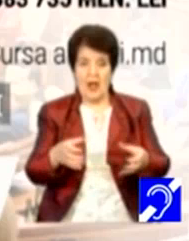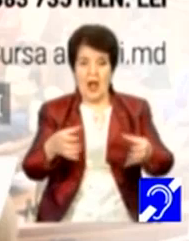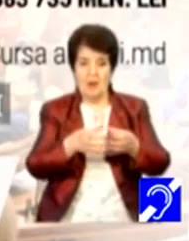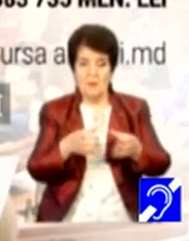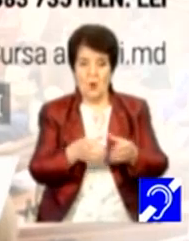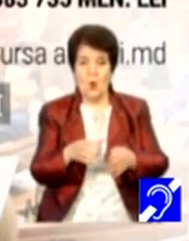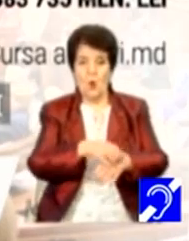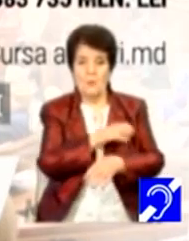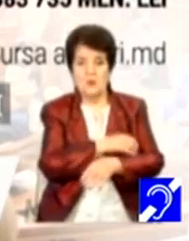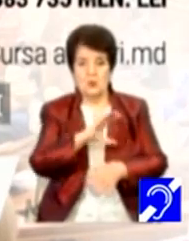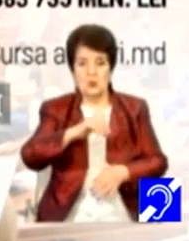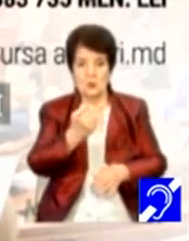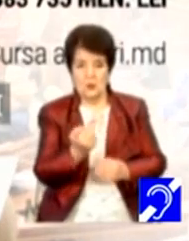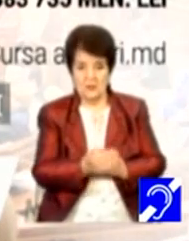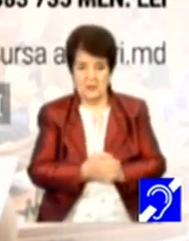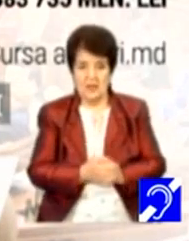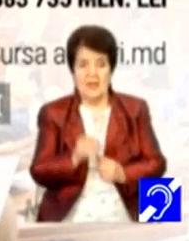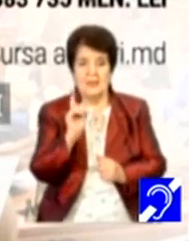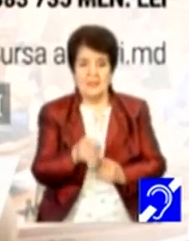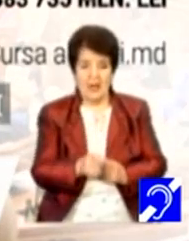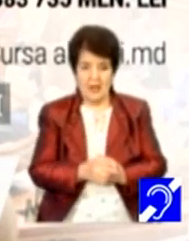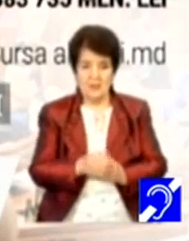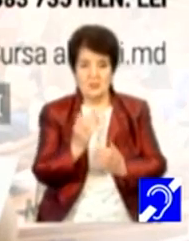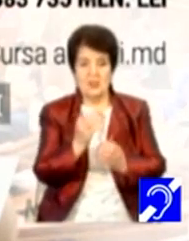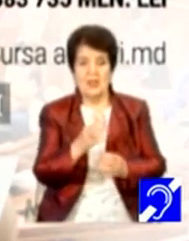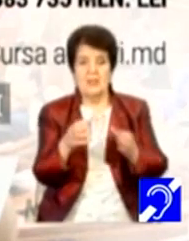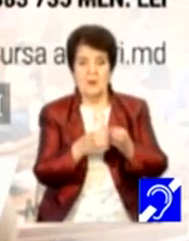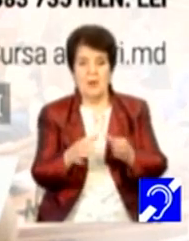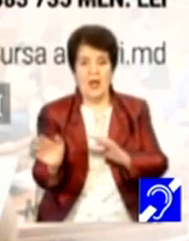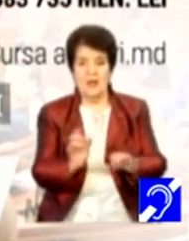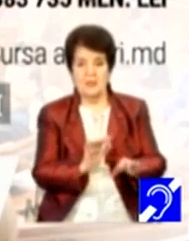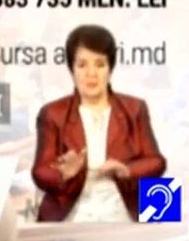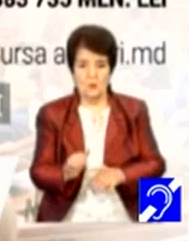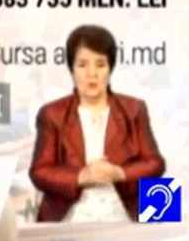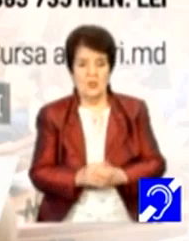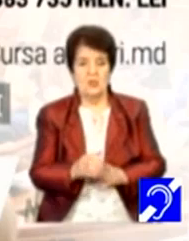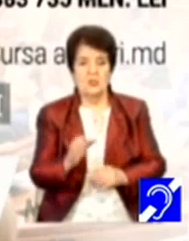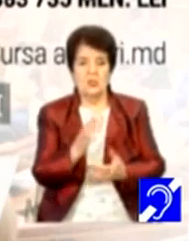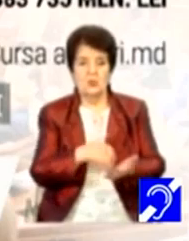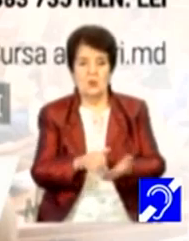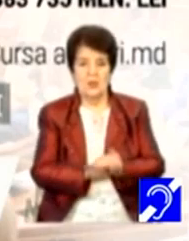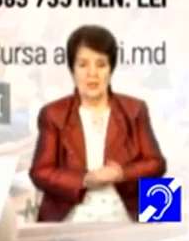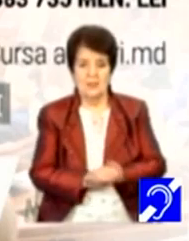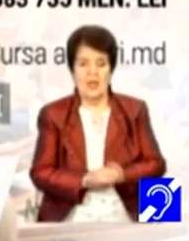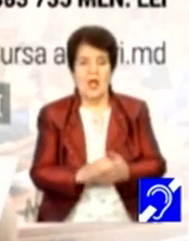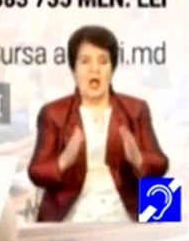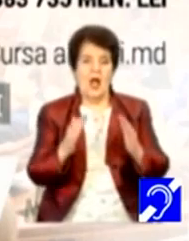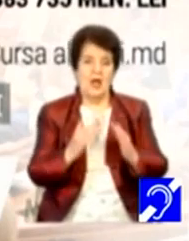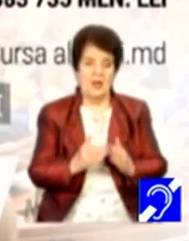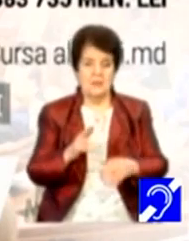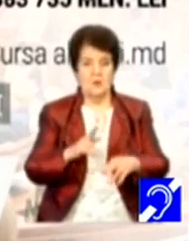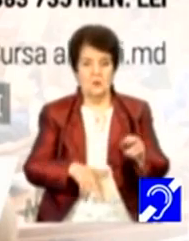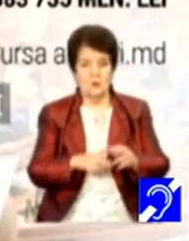al Comuniștilor și Socialiștilor, dar și unii de la Partidul Acțiune și Solidaritate și de la Partidul Acasă